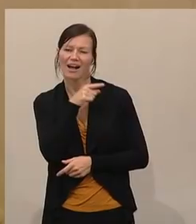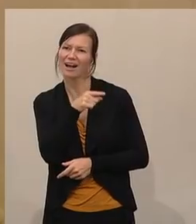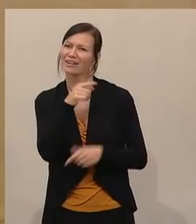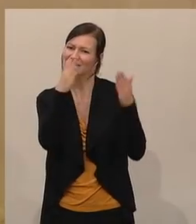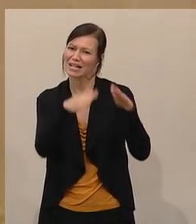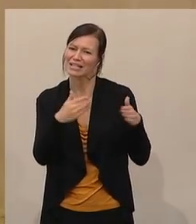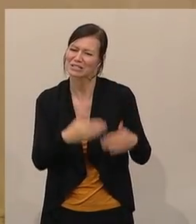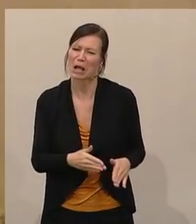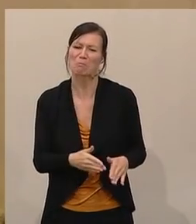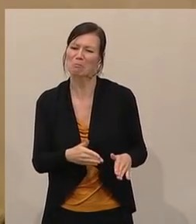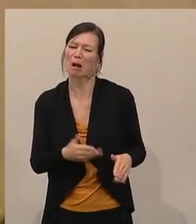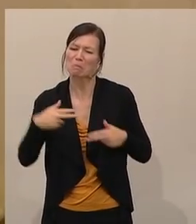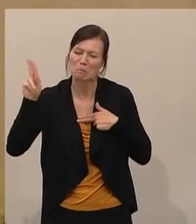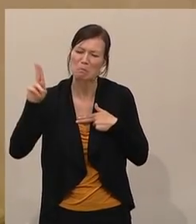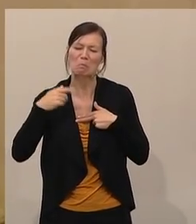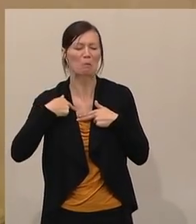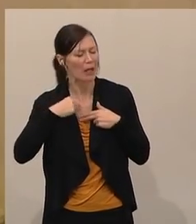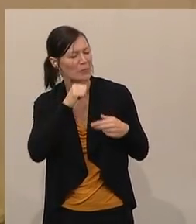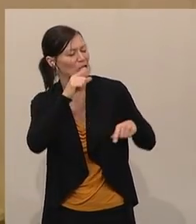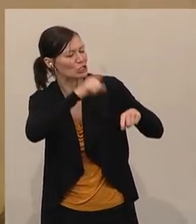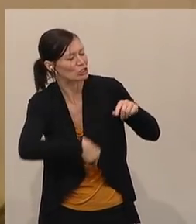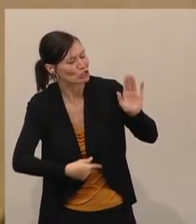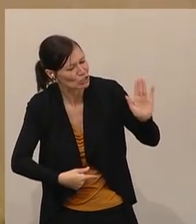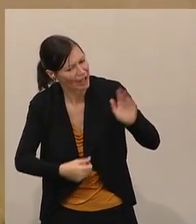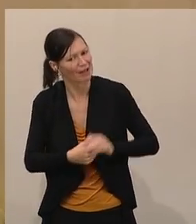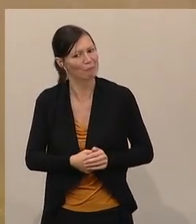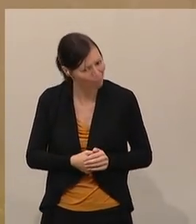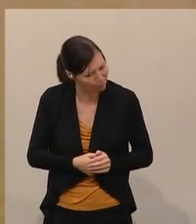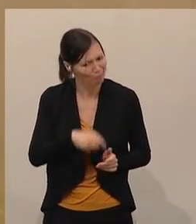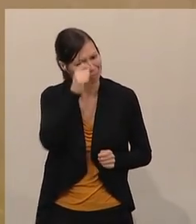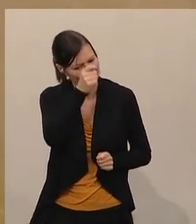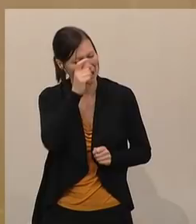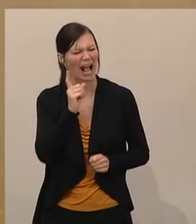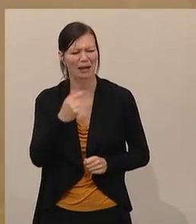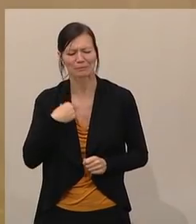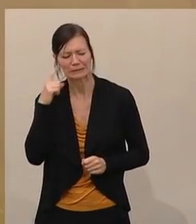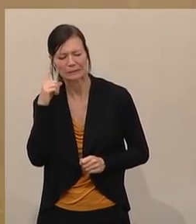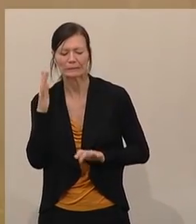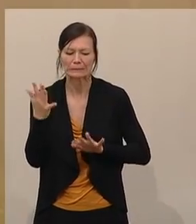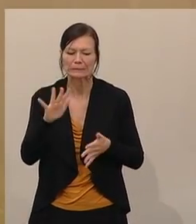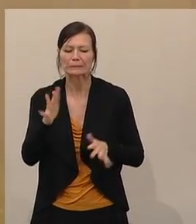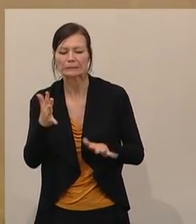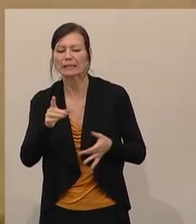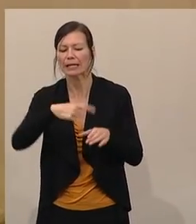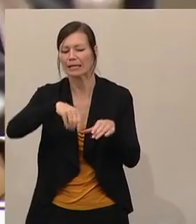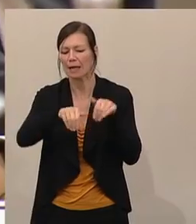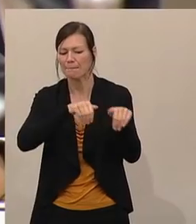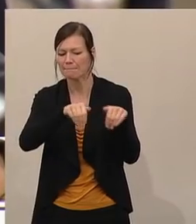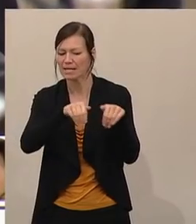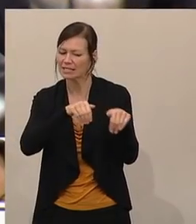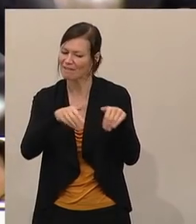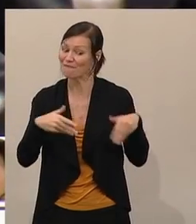Gar nicht schlecht, hatten sich einige gedacht. Mir deuchte allerdings damals schon, dass das Ungemach mit dir als Innenminister der Freude einen